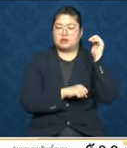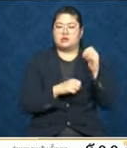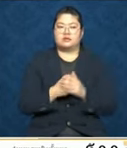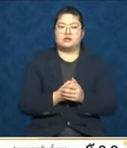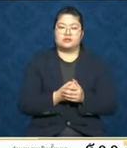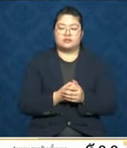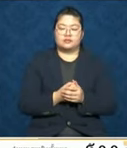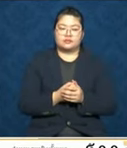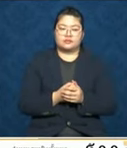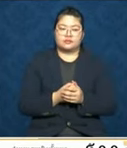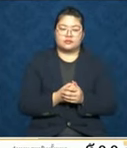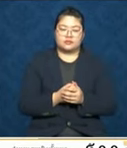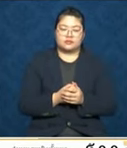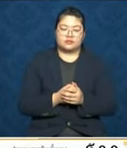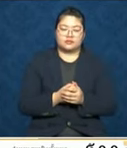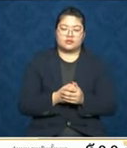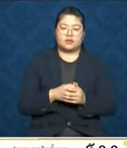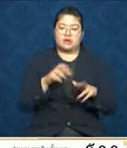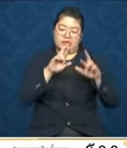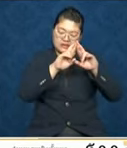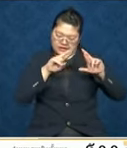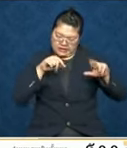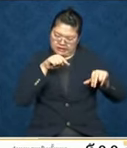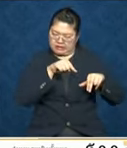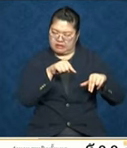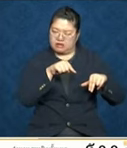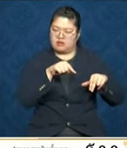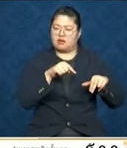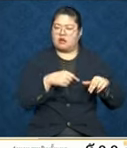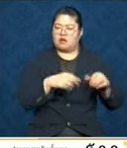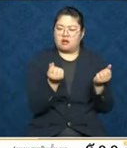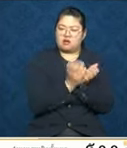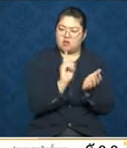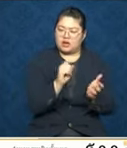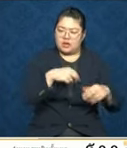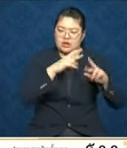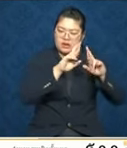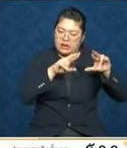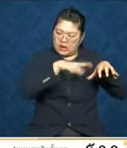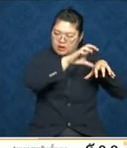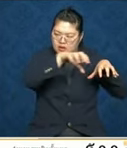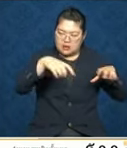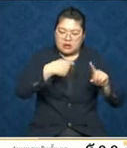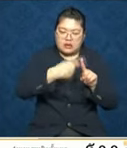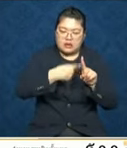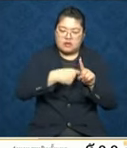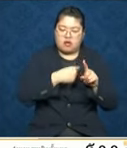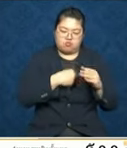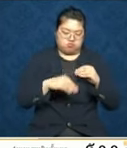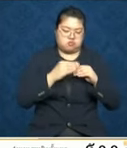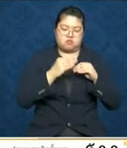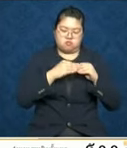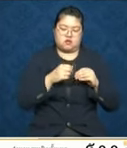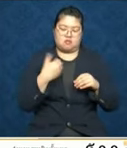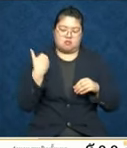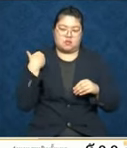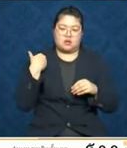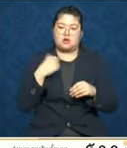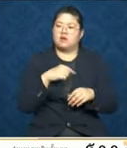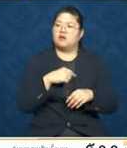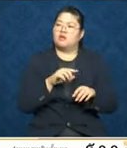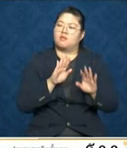มาว่าร้านค้าแถวนั้นเดือดร้อนจากการขึ้นค่าเช่าที่ร้านค้าแบบก้าวกระโดดนะคะขึ้นมาถึง 60-70% เลยทีเดียวจึง